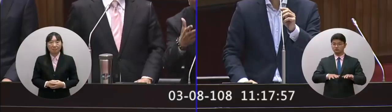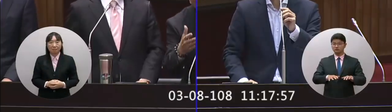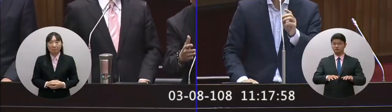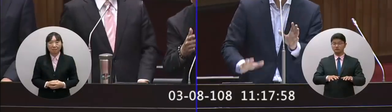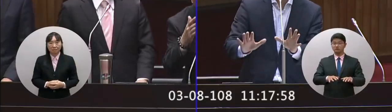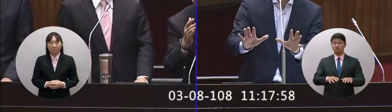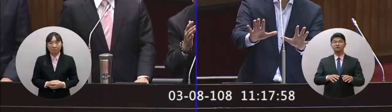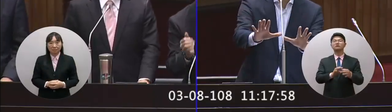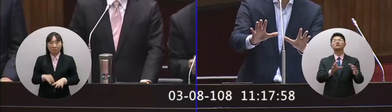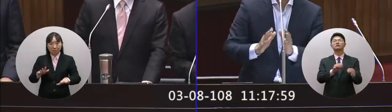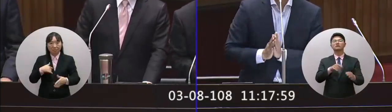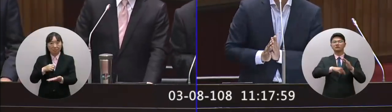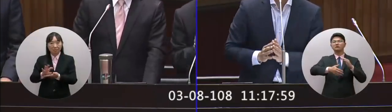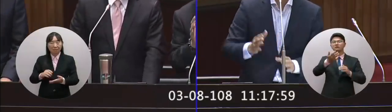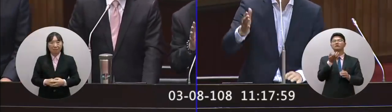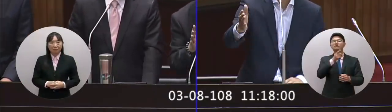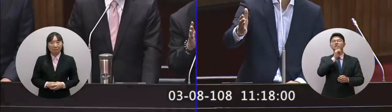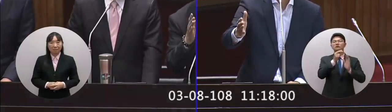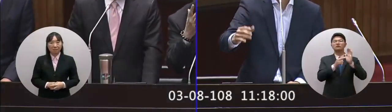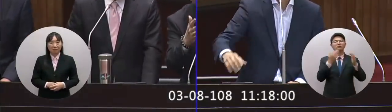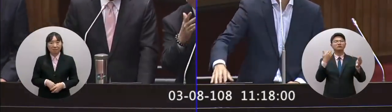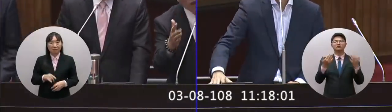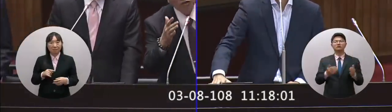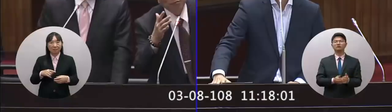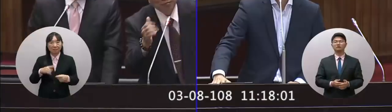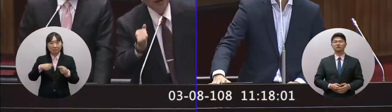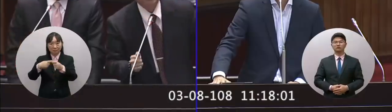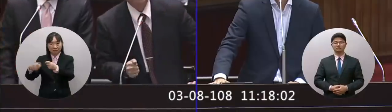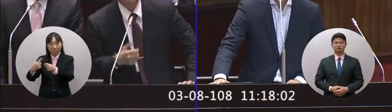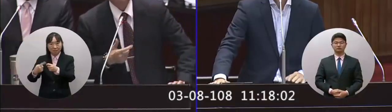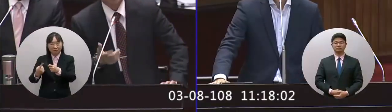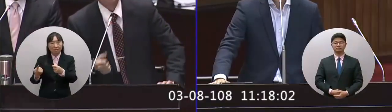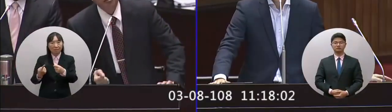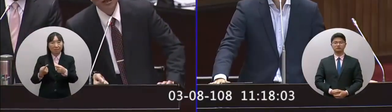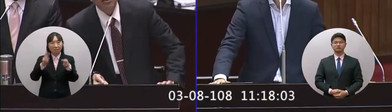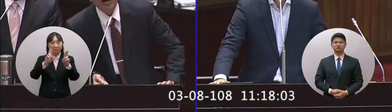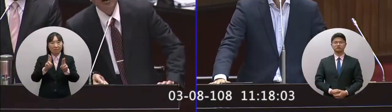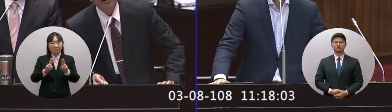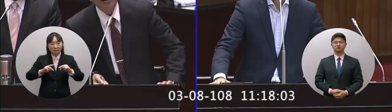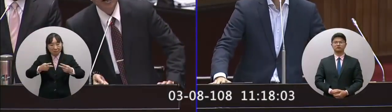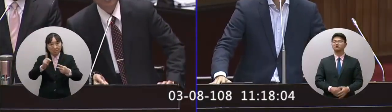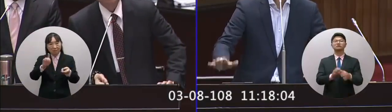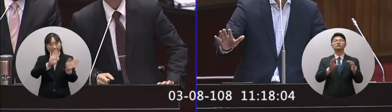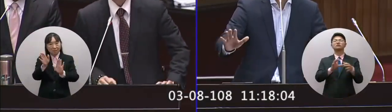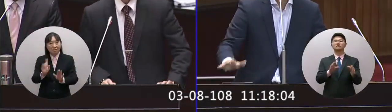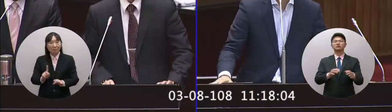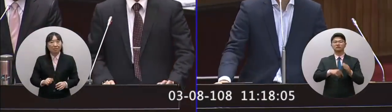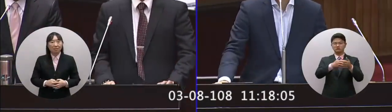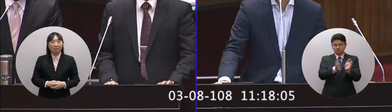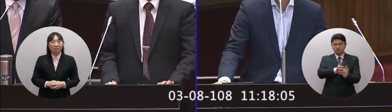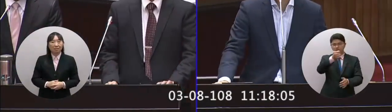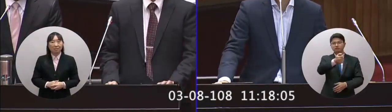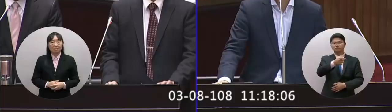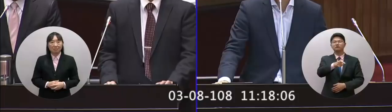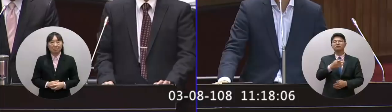跟我们报告一下。 没关系，院长刚刚讲很清楚了。 能源的结构的调整配比，是不是我来说明一下？ 没关系，部长，谢谢。